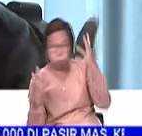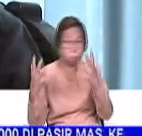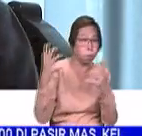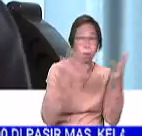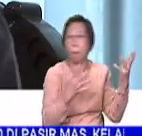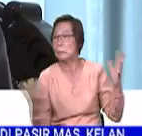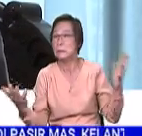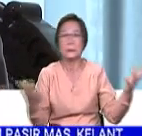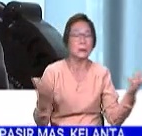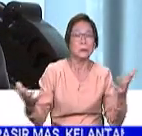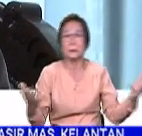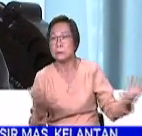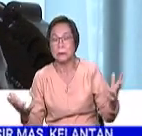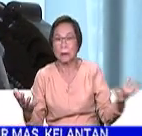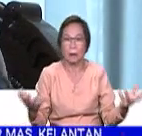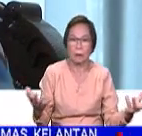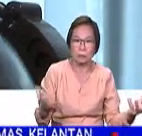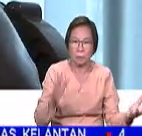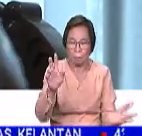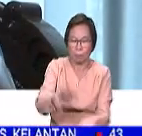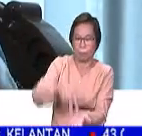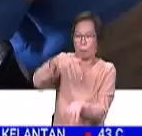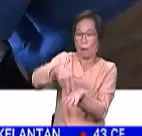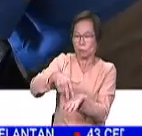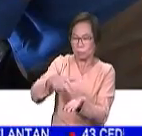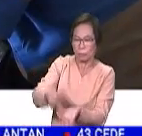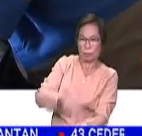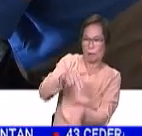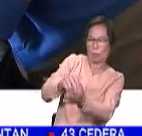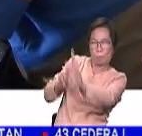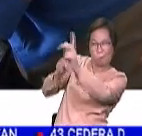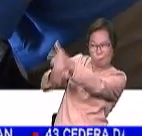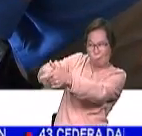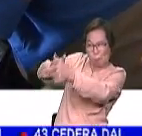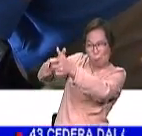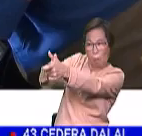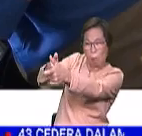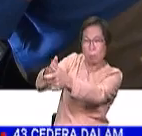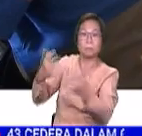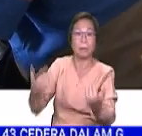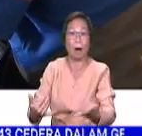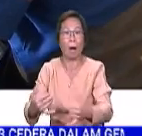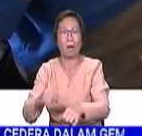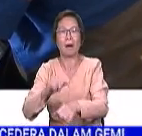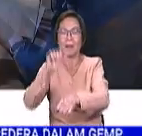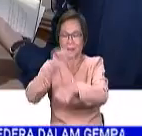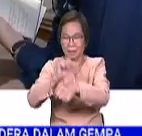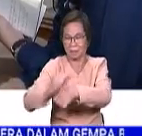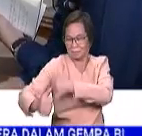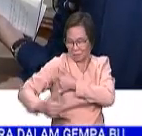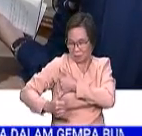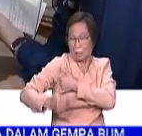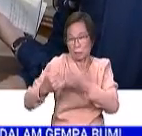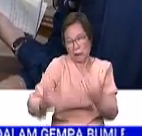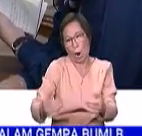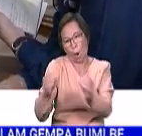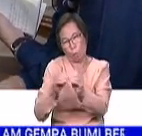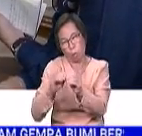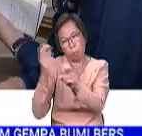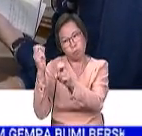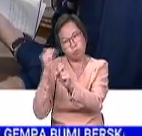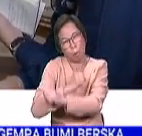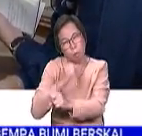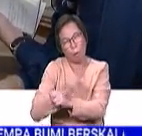rangka boleh jajan soba bangun tembok kini penugasan tentara lebih mencabar